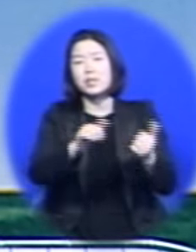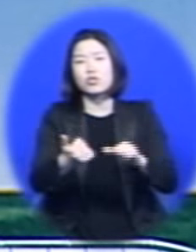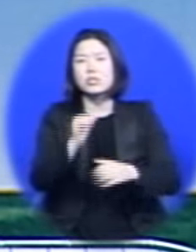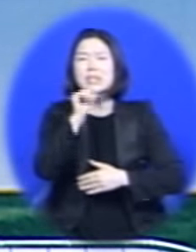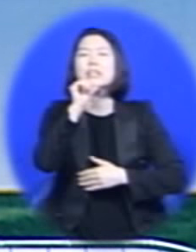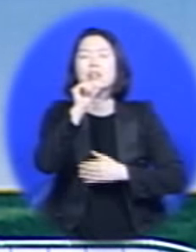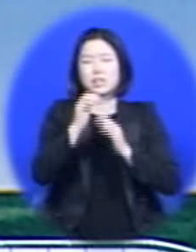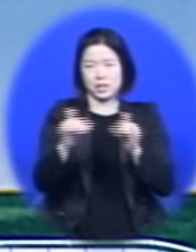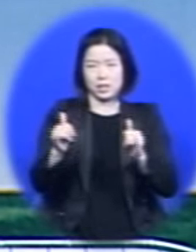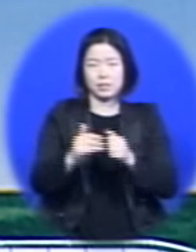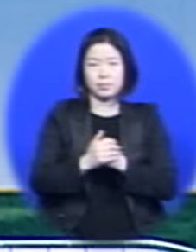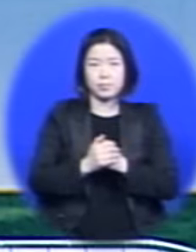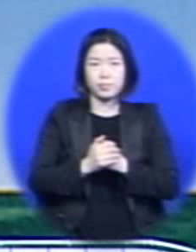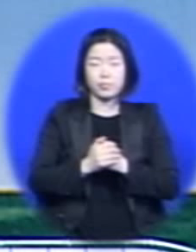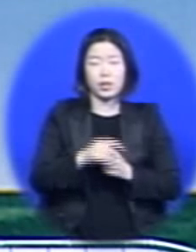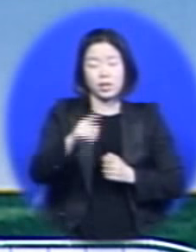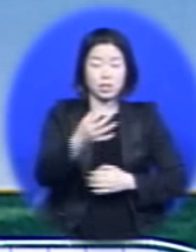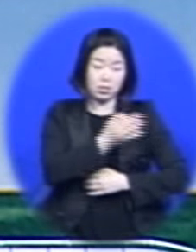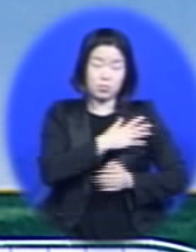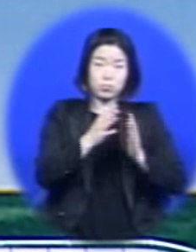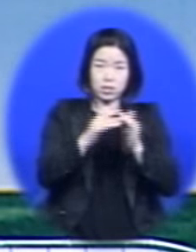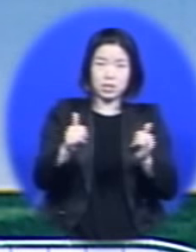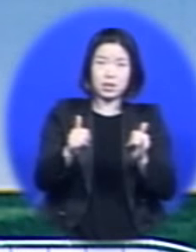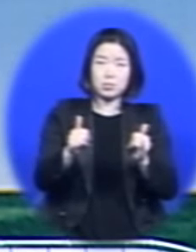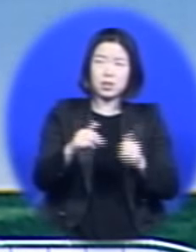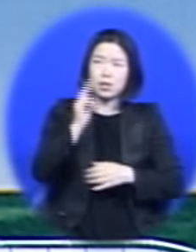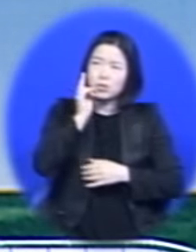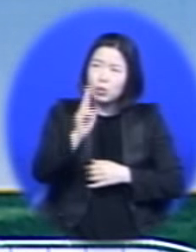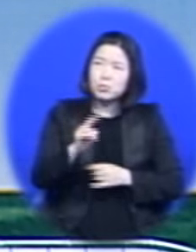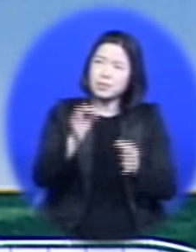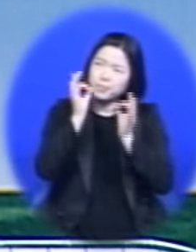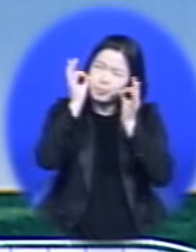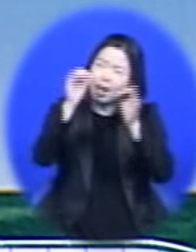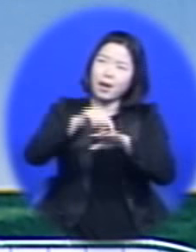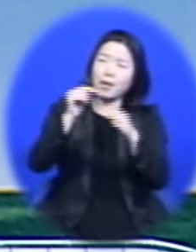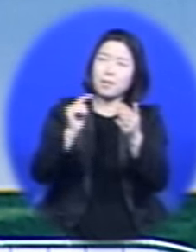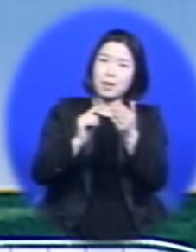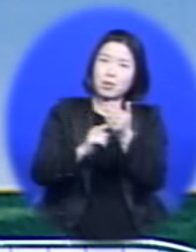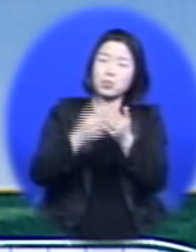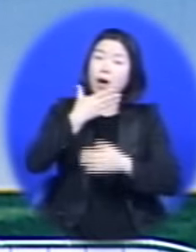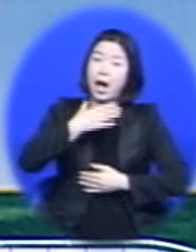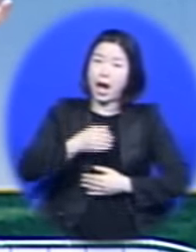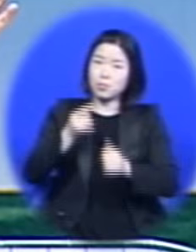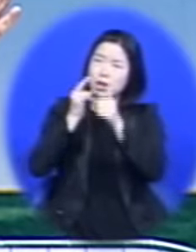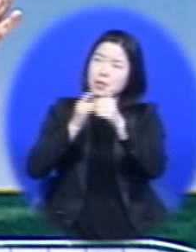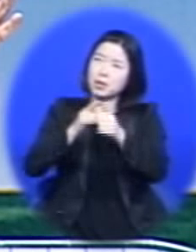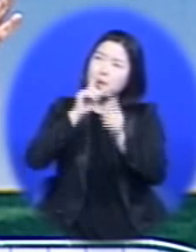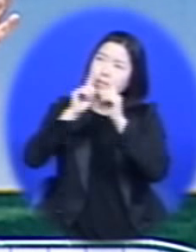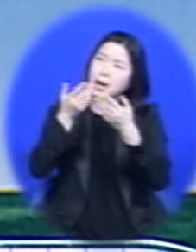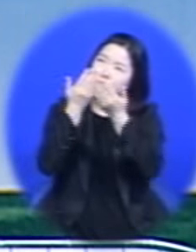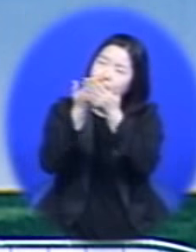거지입니다. 이 부자가 너무너무 간절한 마음으로 아브라함에게 요청을